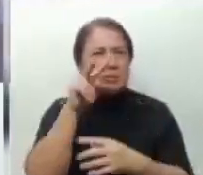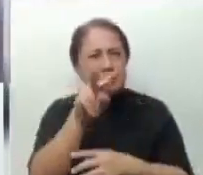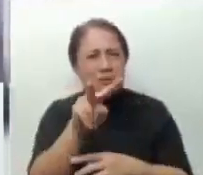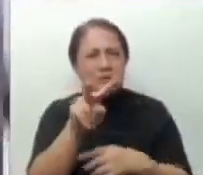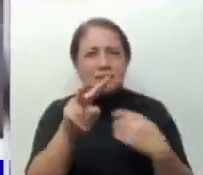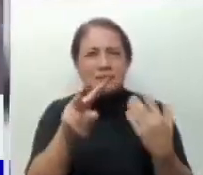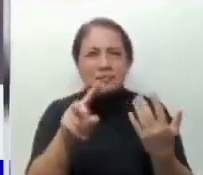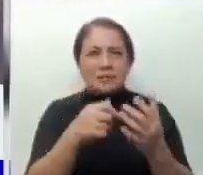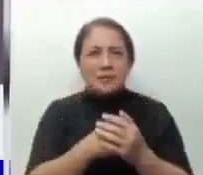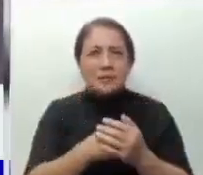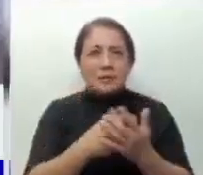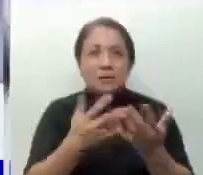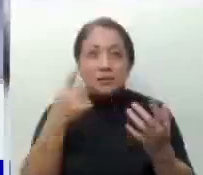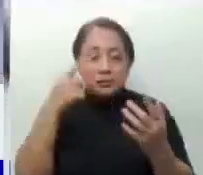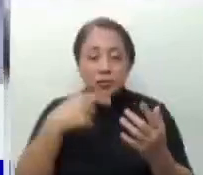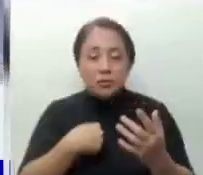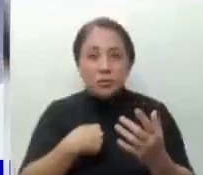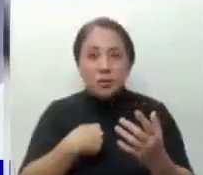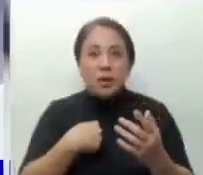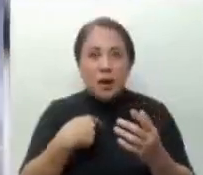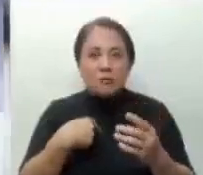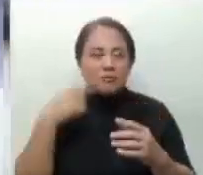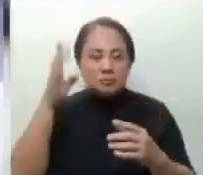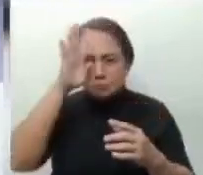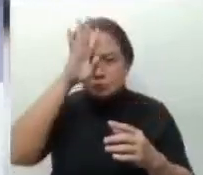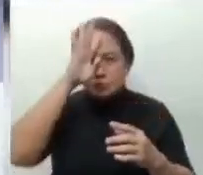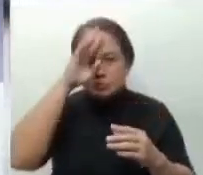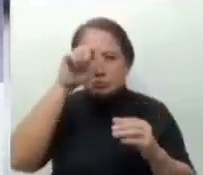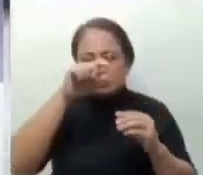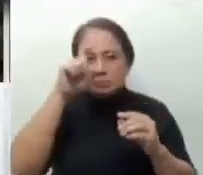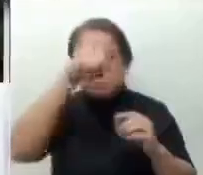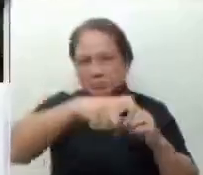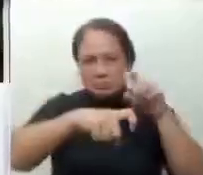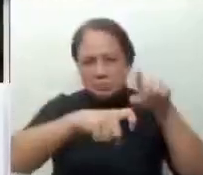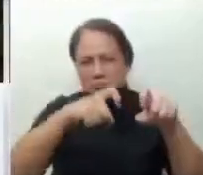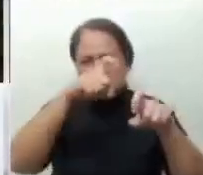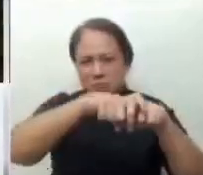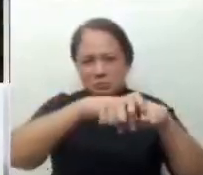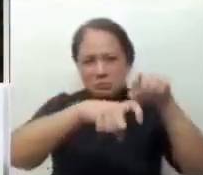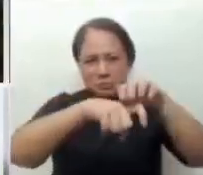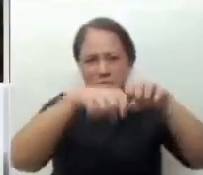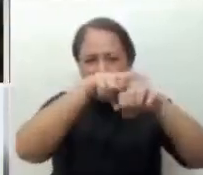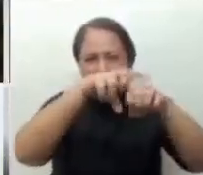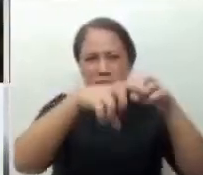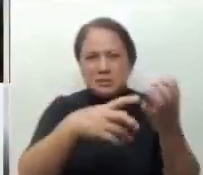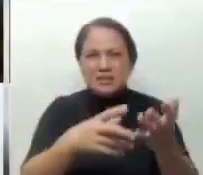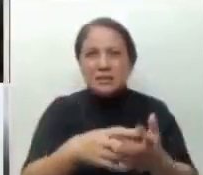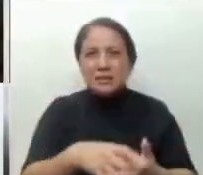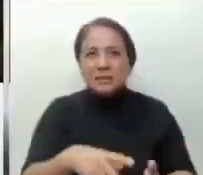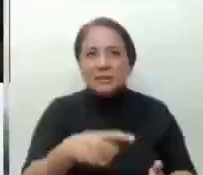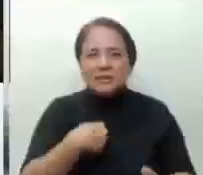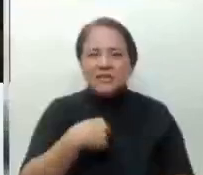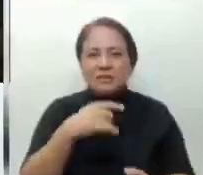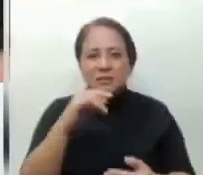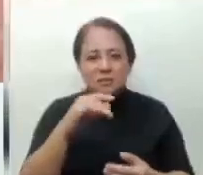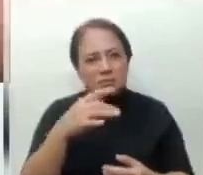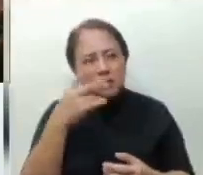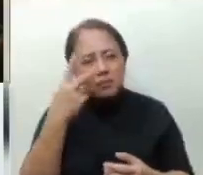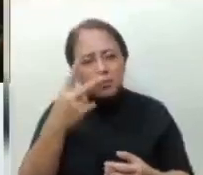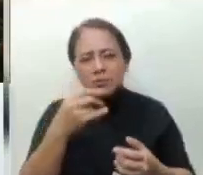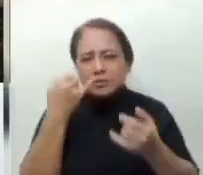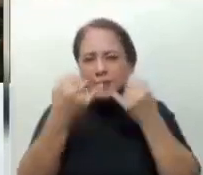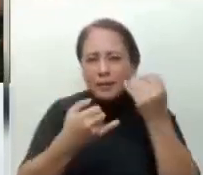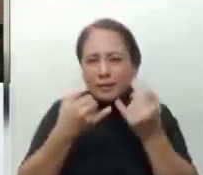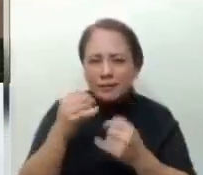wala sayos, basta balibag lang sila ng balibag. Basta may kabit lang nila. Masarap talaga spaghetti. Ayan, hindi